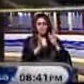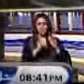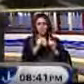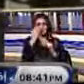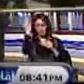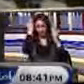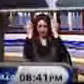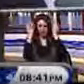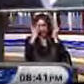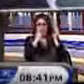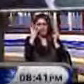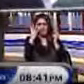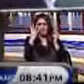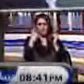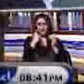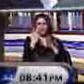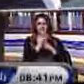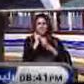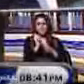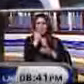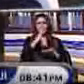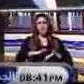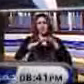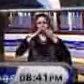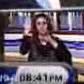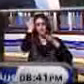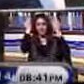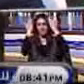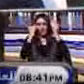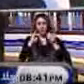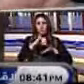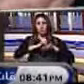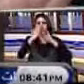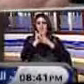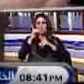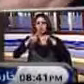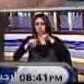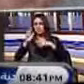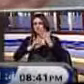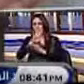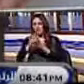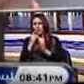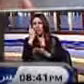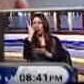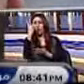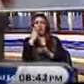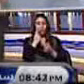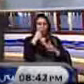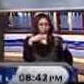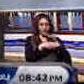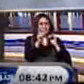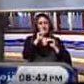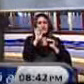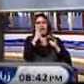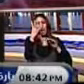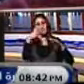محافظات مصر لسرعة إنقاذ المصابين في أي أعمال عنف، خصوصا بعد انتشارها في